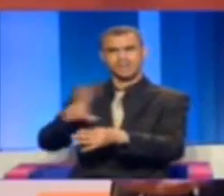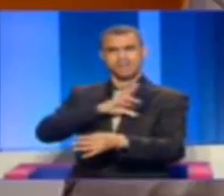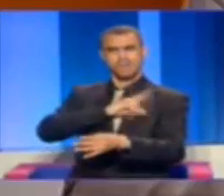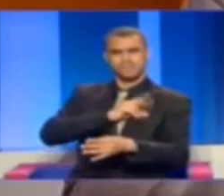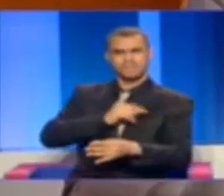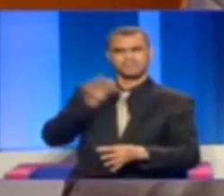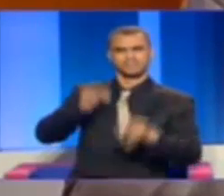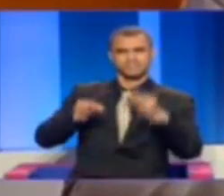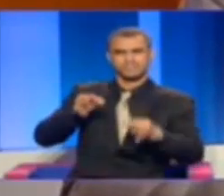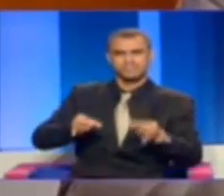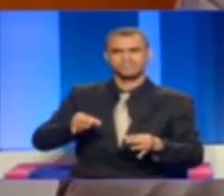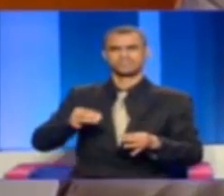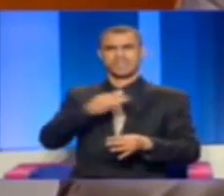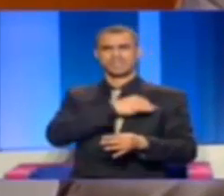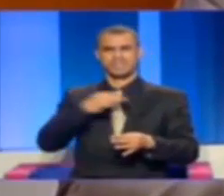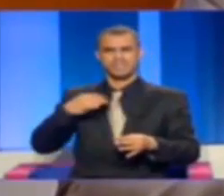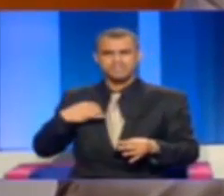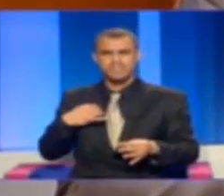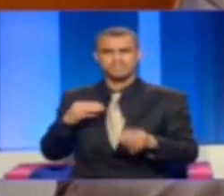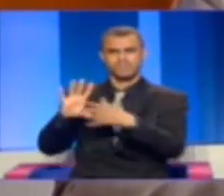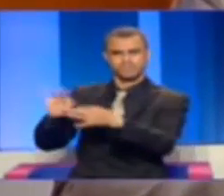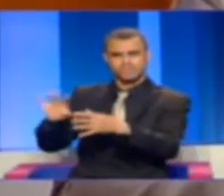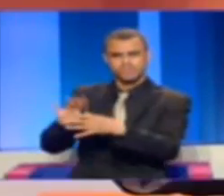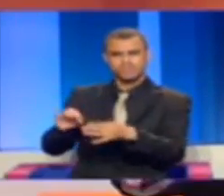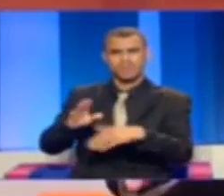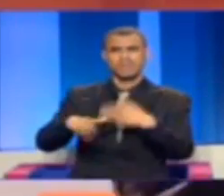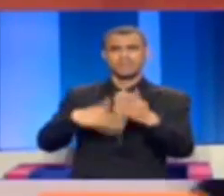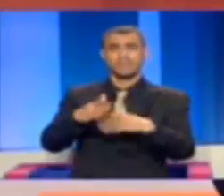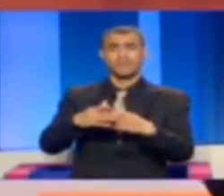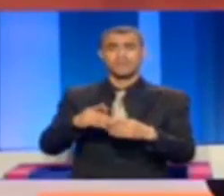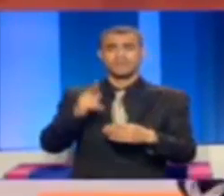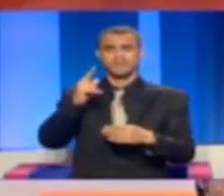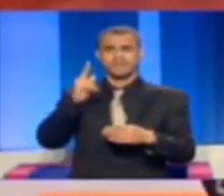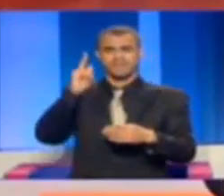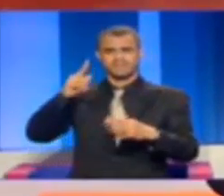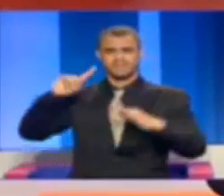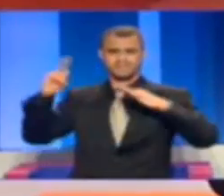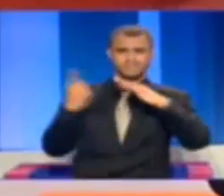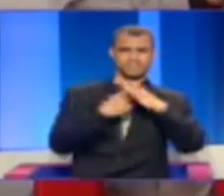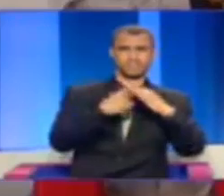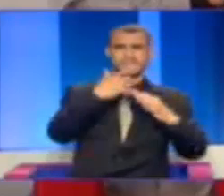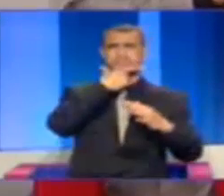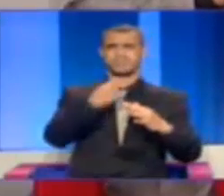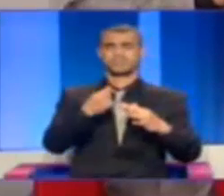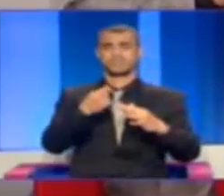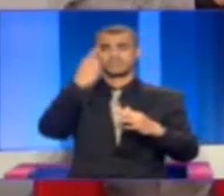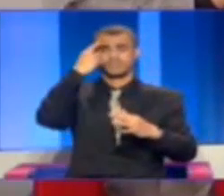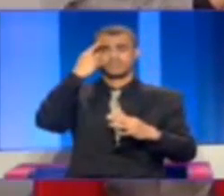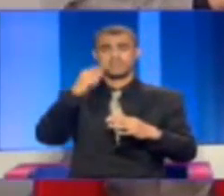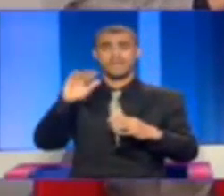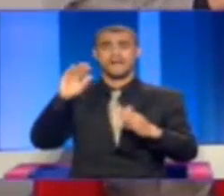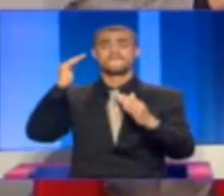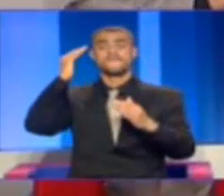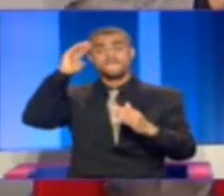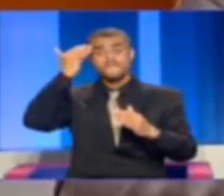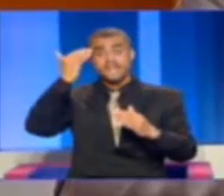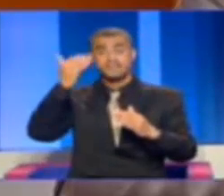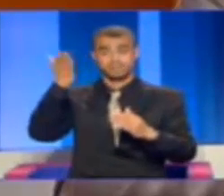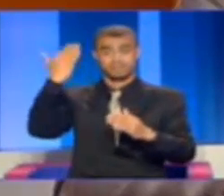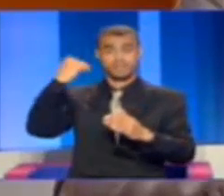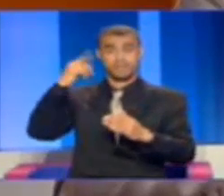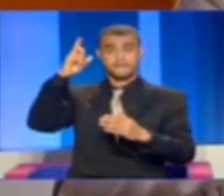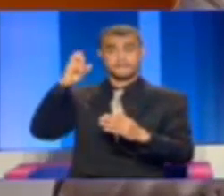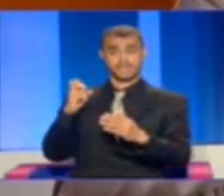وما يقدرش يتواصل معاه الاخر وهو عنده حاجه او لا عنده غرض في هذيك المؤسسه؟ المساله حنا استاذ بدينا واحد التجربه على مستوى